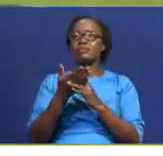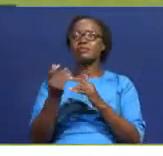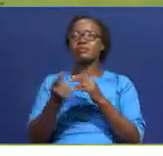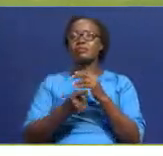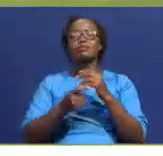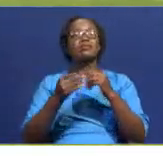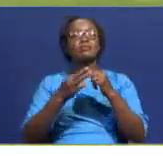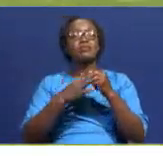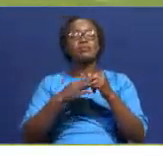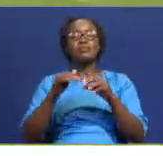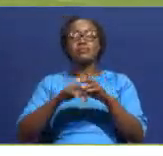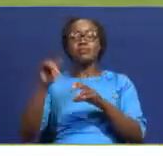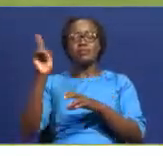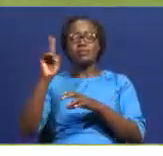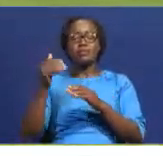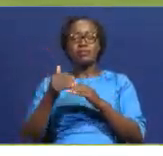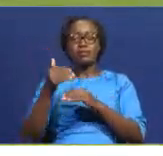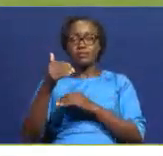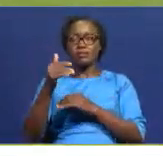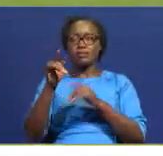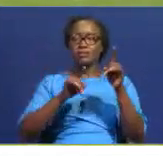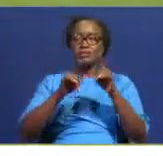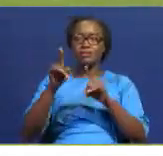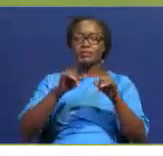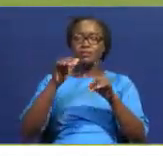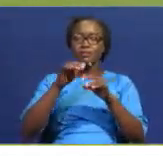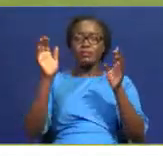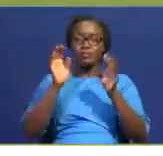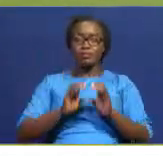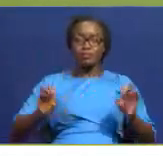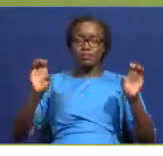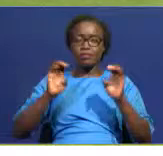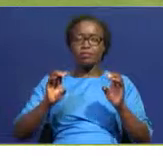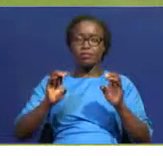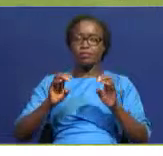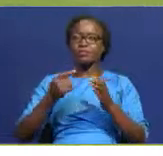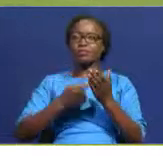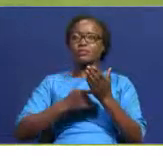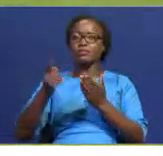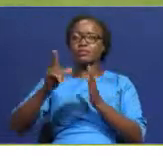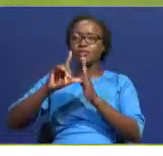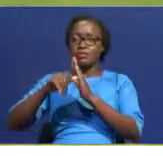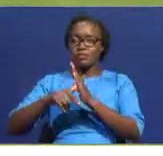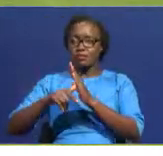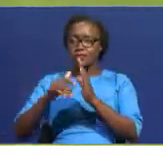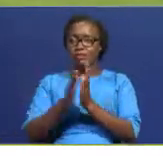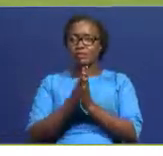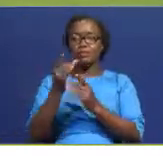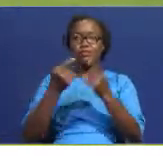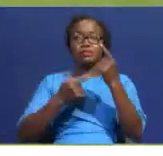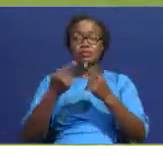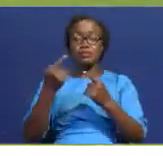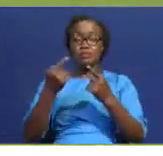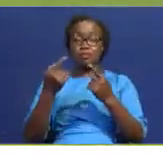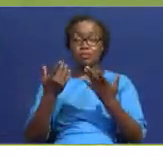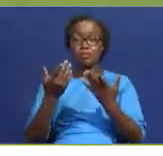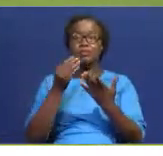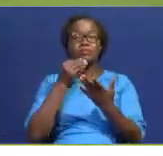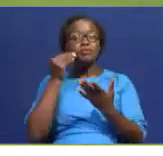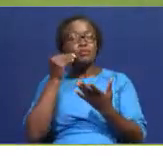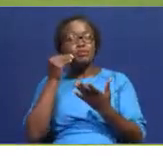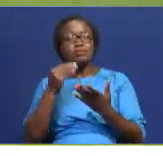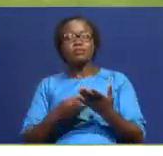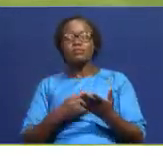Agosti jijini Nairobi, kabla ya kuelekea jijini Addis Ababa juma moja baadaye. Mshindi wa mechi hiyo ya nyumbani na